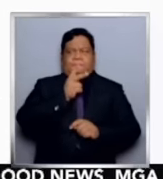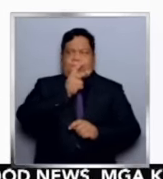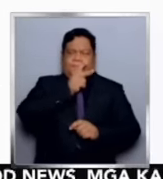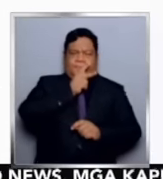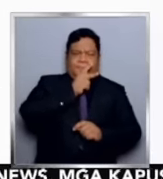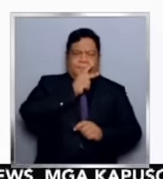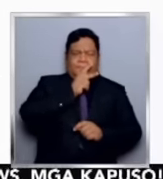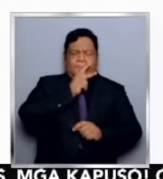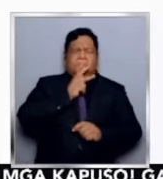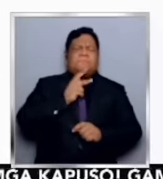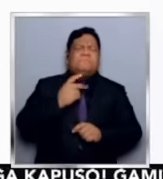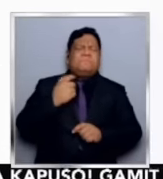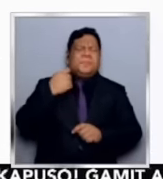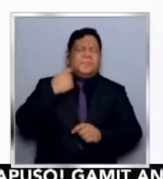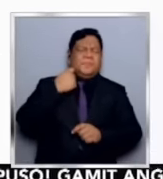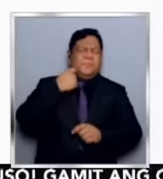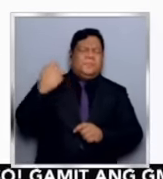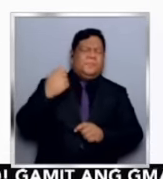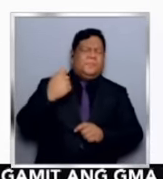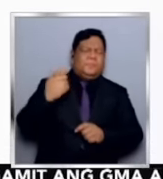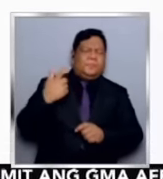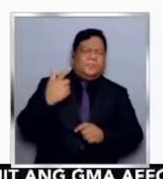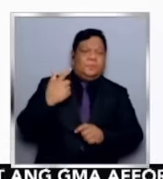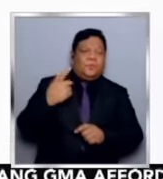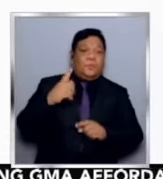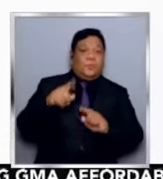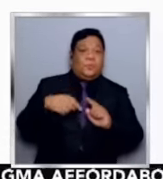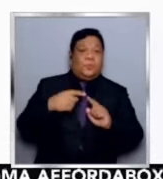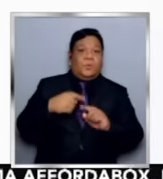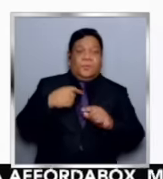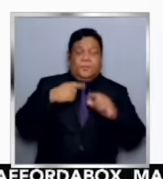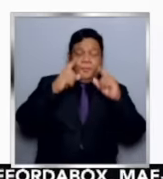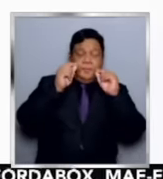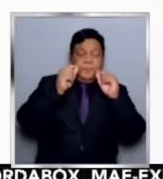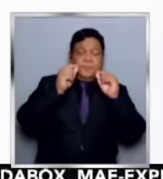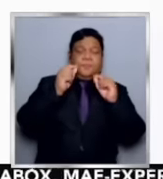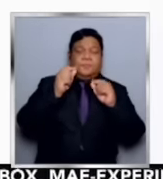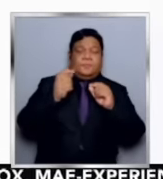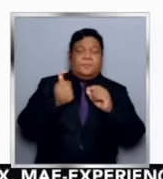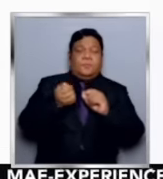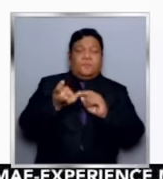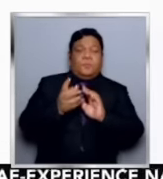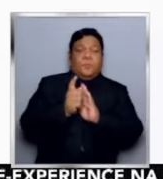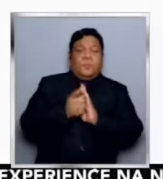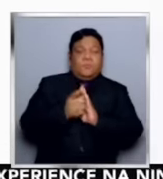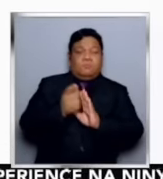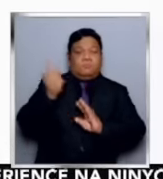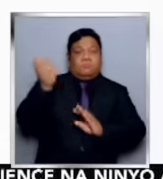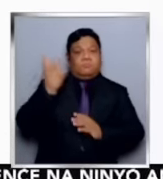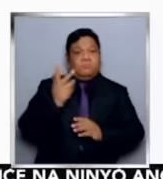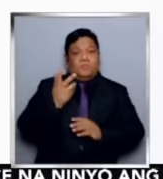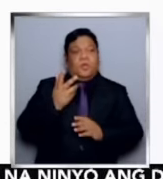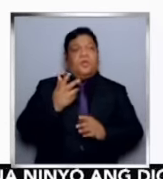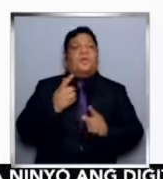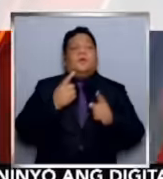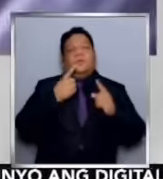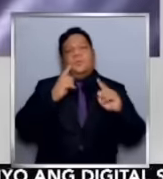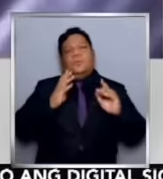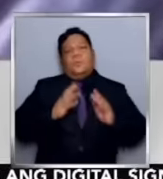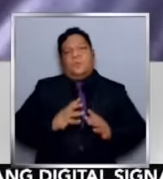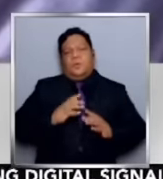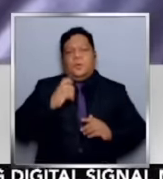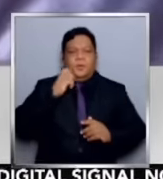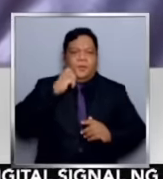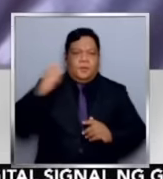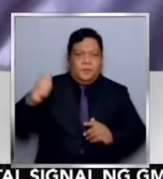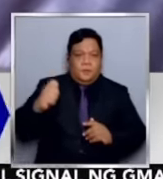ako. Nung nakapikit ako, after few minutes, bigla niya sinabi, ayun, buti na lang natanggal ko na.